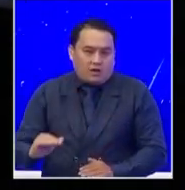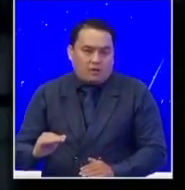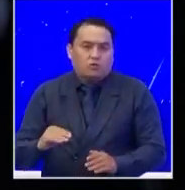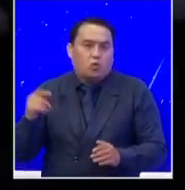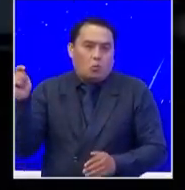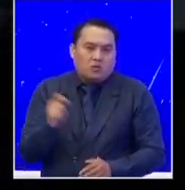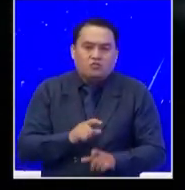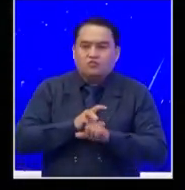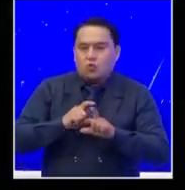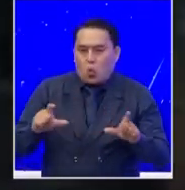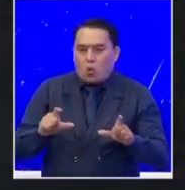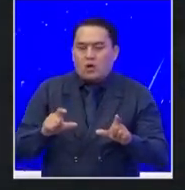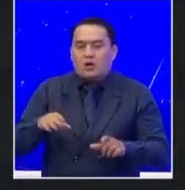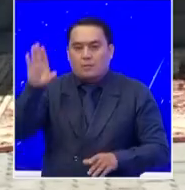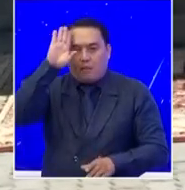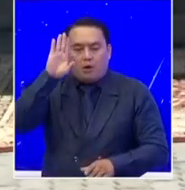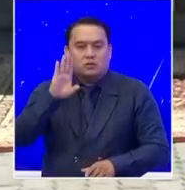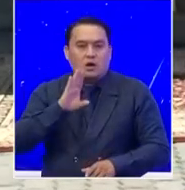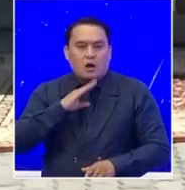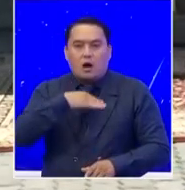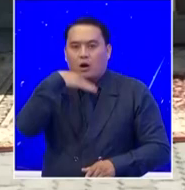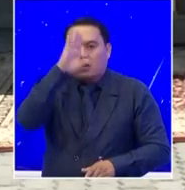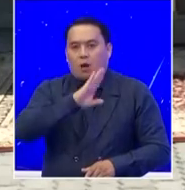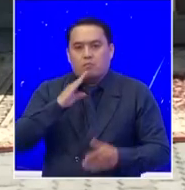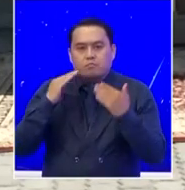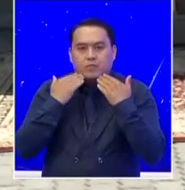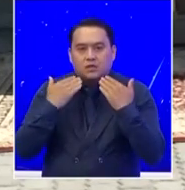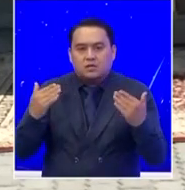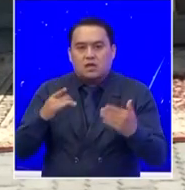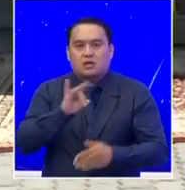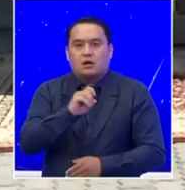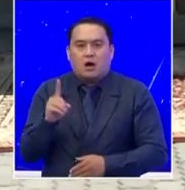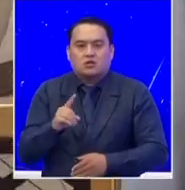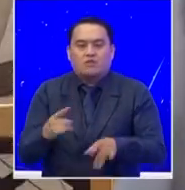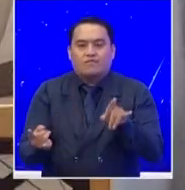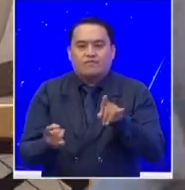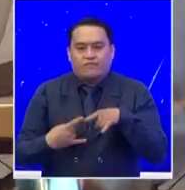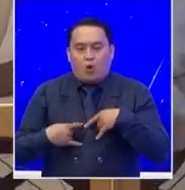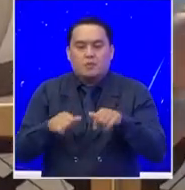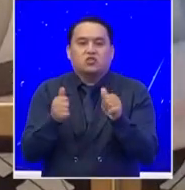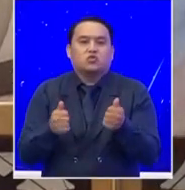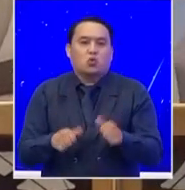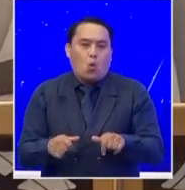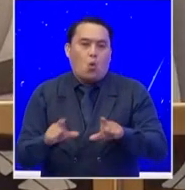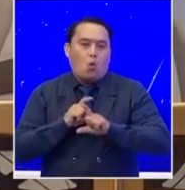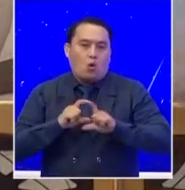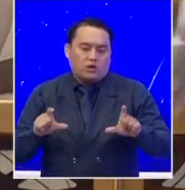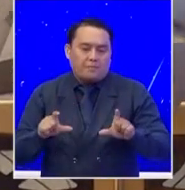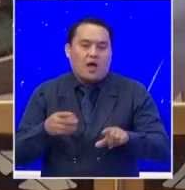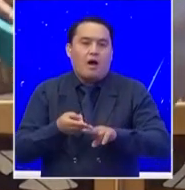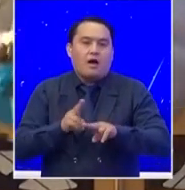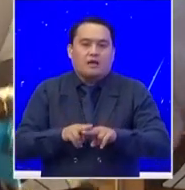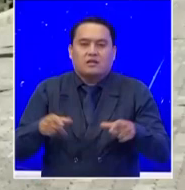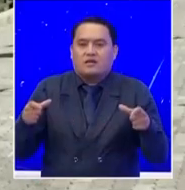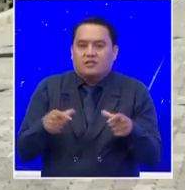А сегодня этих девушек и юношей их родители в последний раз видят в школьной форме. Конечно, жаль, что это проходит во время